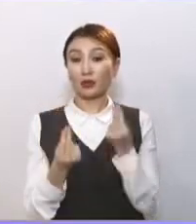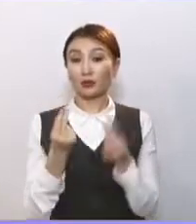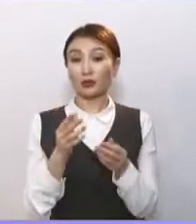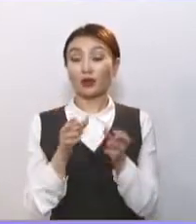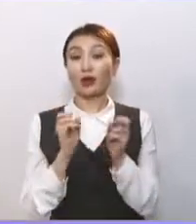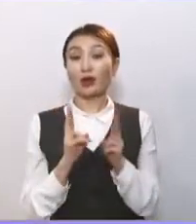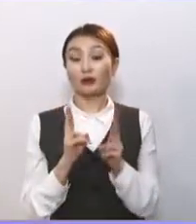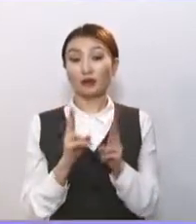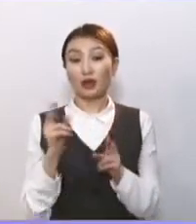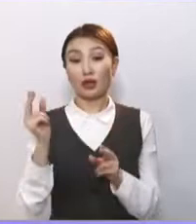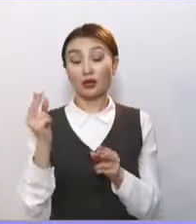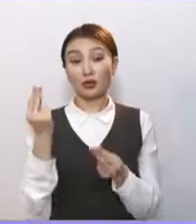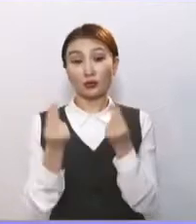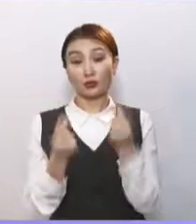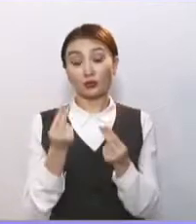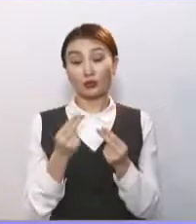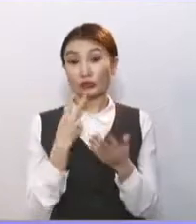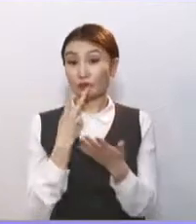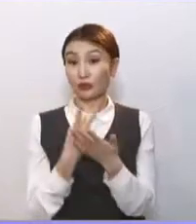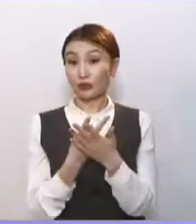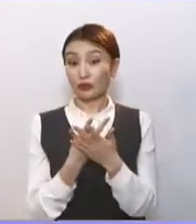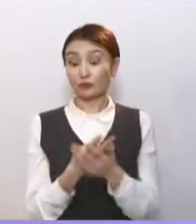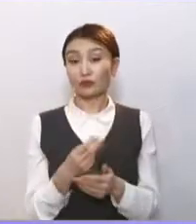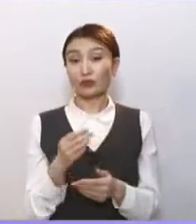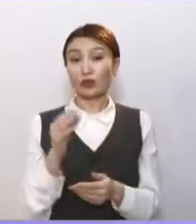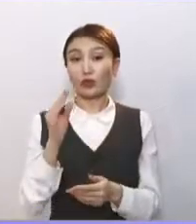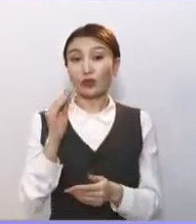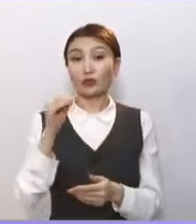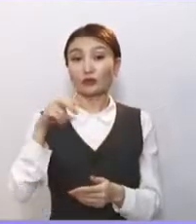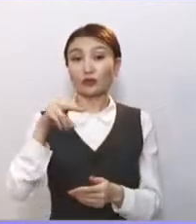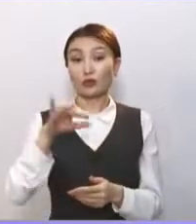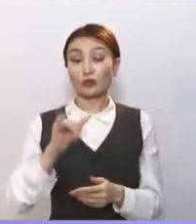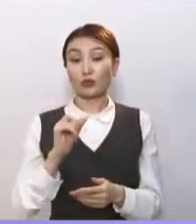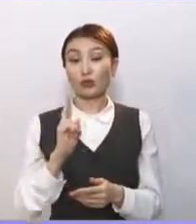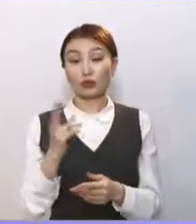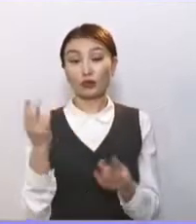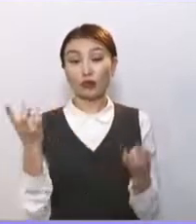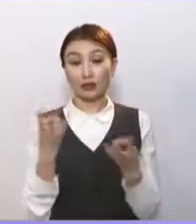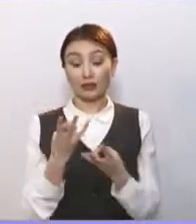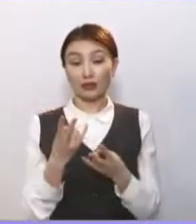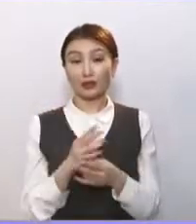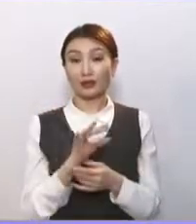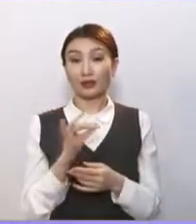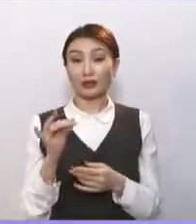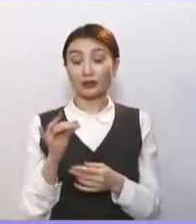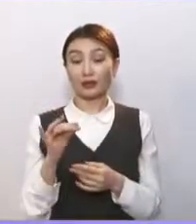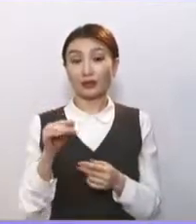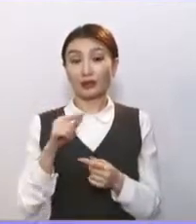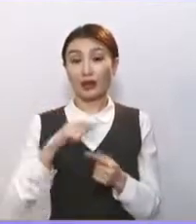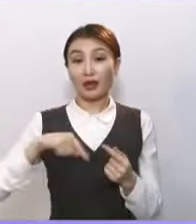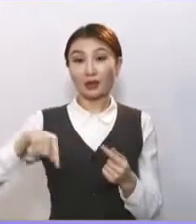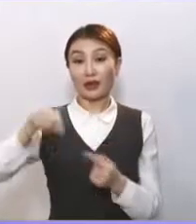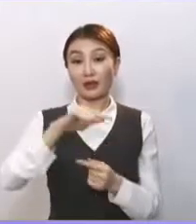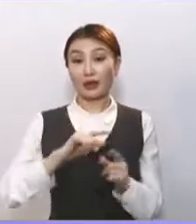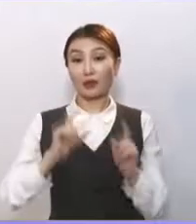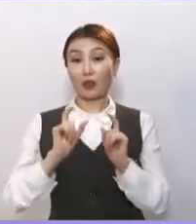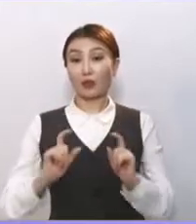көрөбүз. Бул оюнга жоолук керек жана балдар тегерек болуп